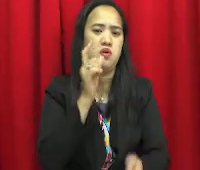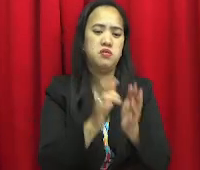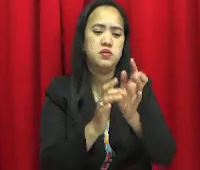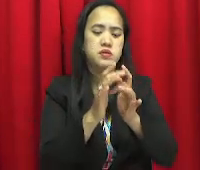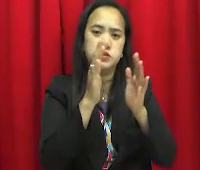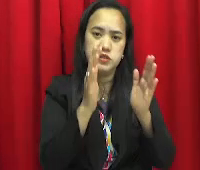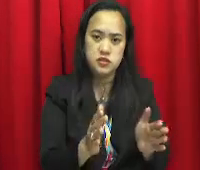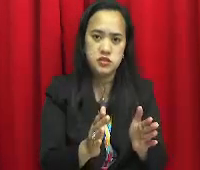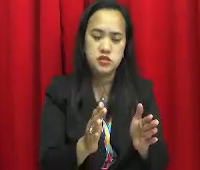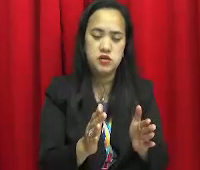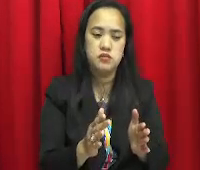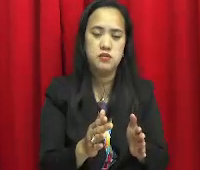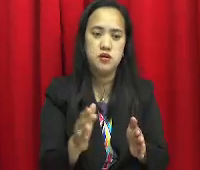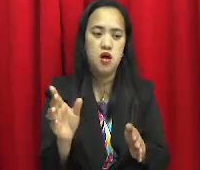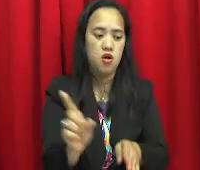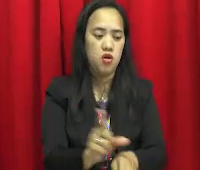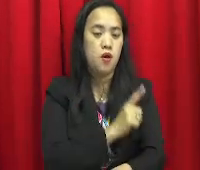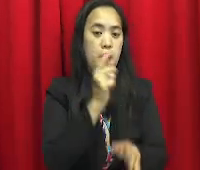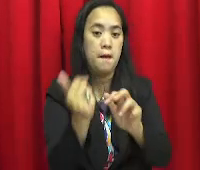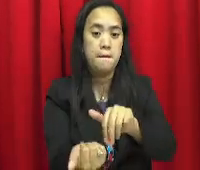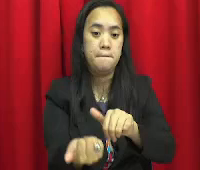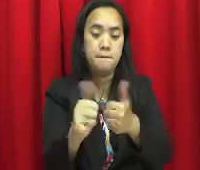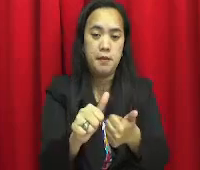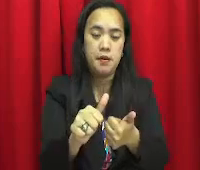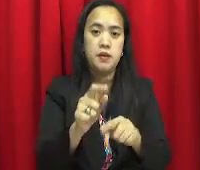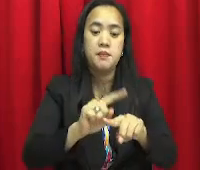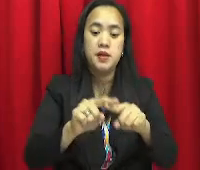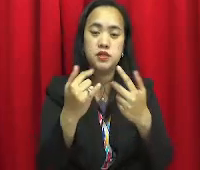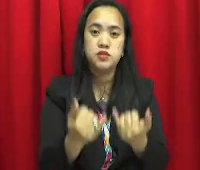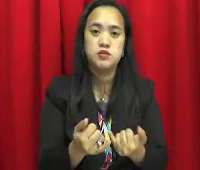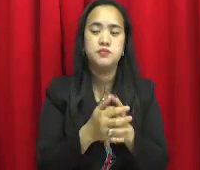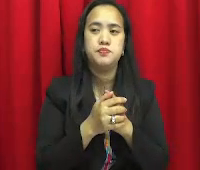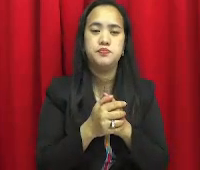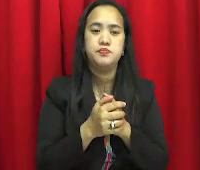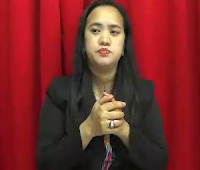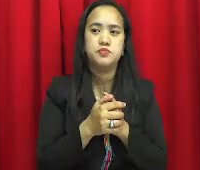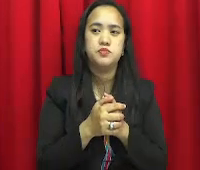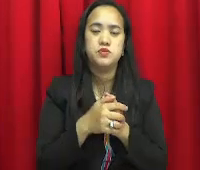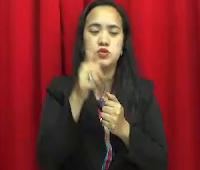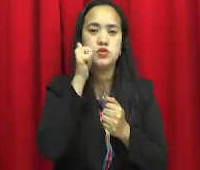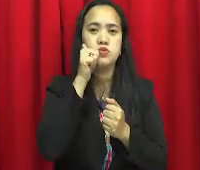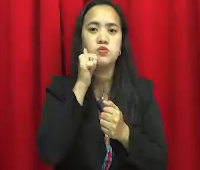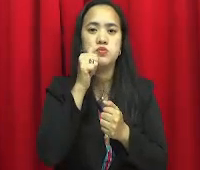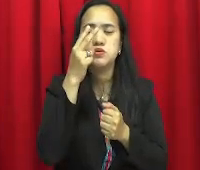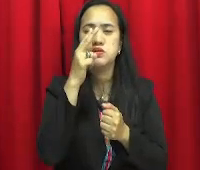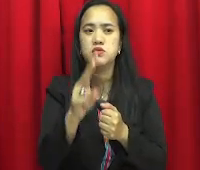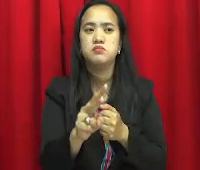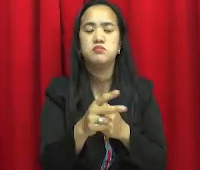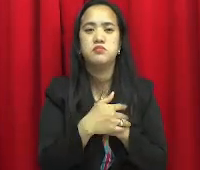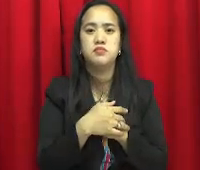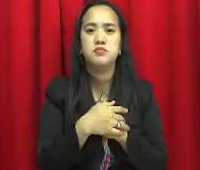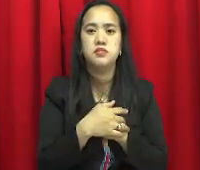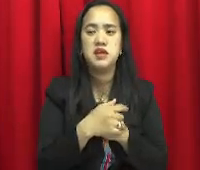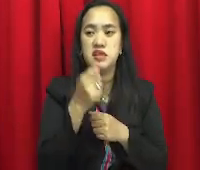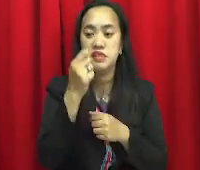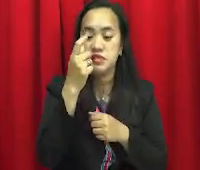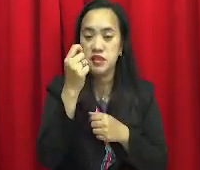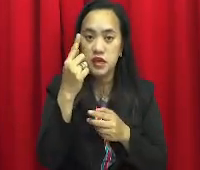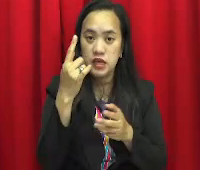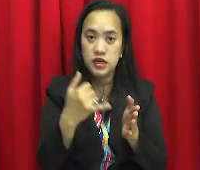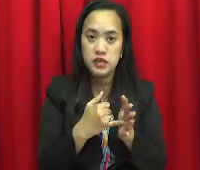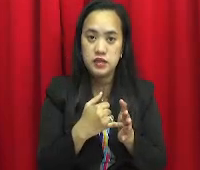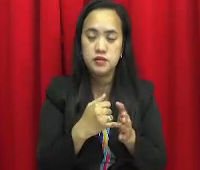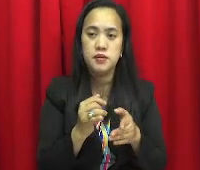yan. Alam nyo, diyan ka tinitira ng Diablo, kaya nagre-relax ka, puro ka alam. Tingnan nyo ngayon, mga kapatid, nakakalungkot